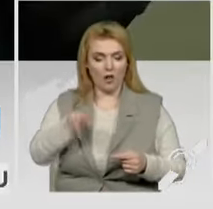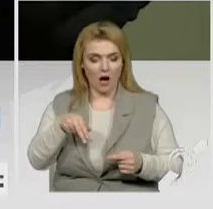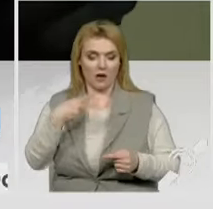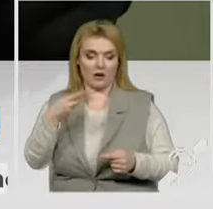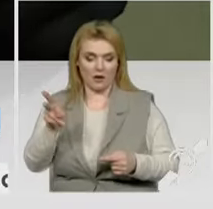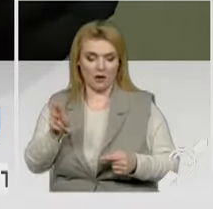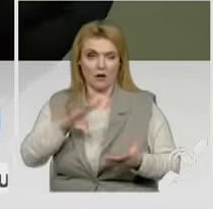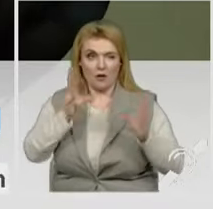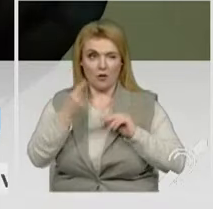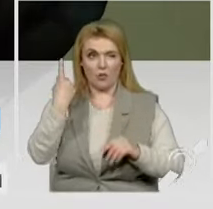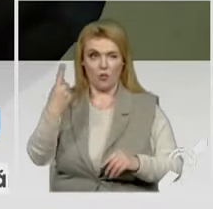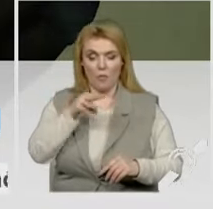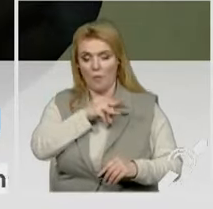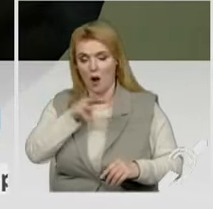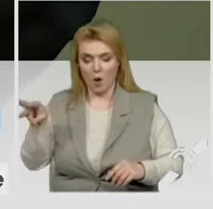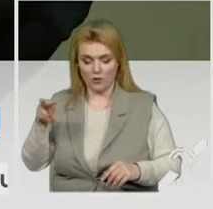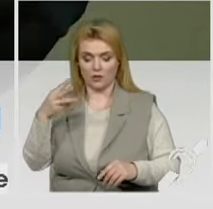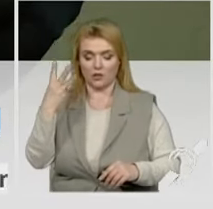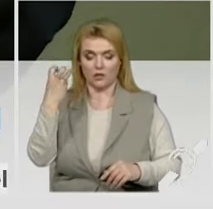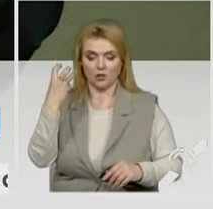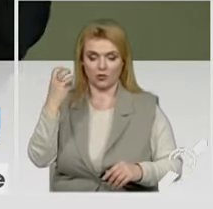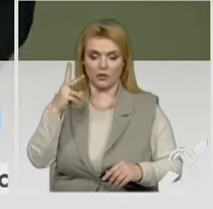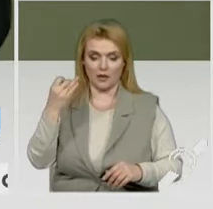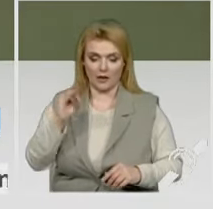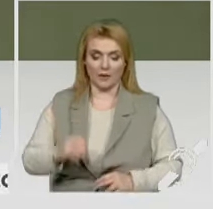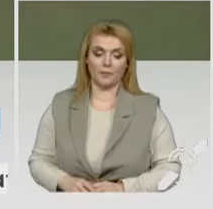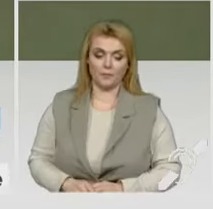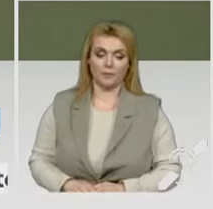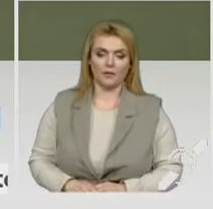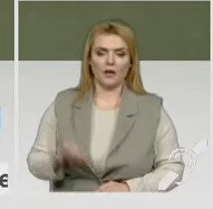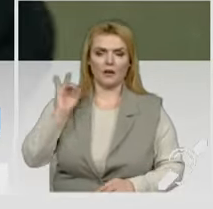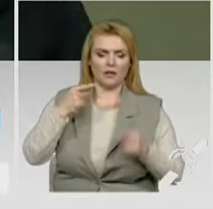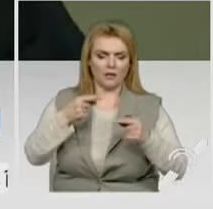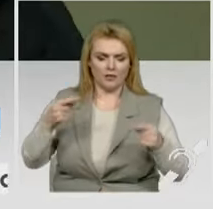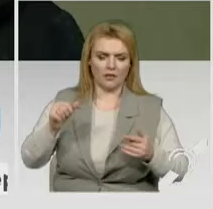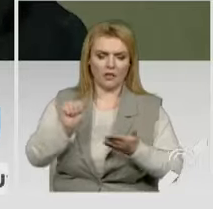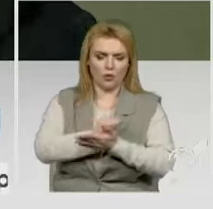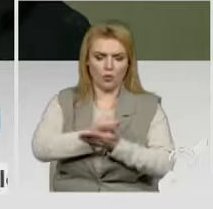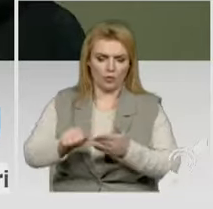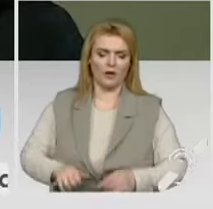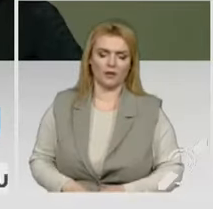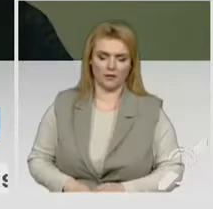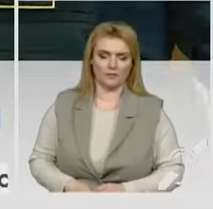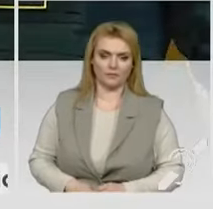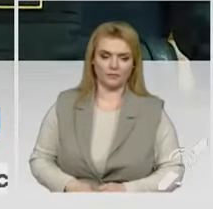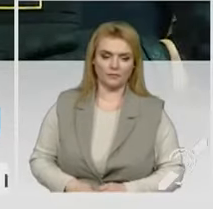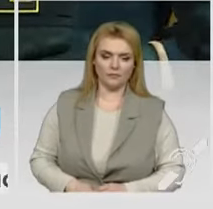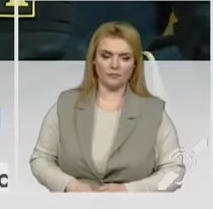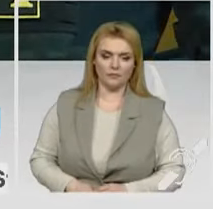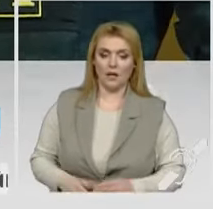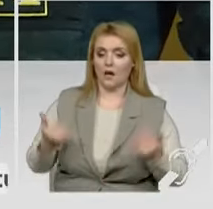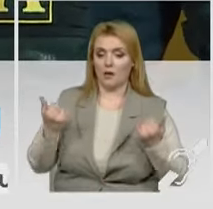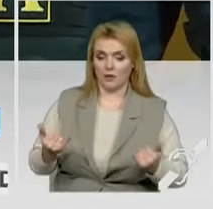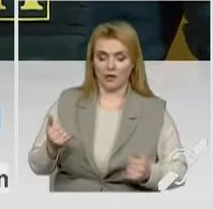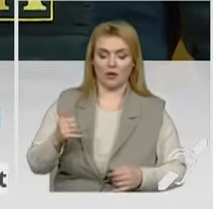circa 1.300.000 de lei, inclusiv ridicate dispozitive electronice și documente relevante cauzei penale. În